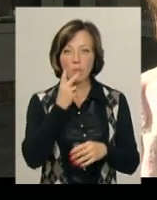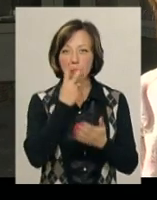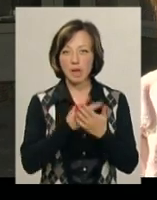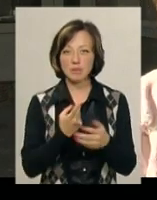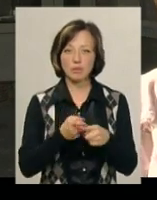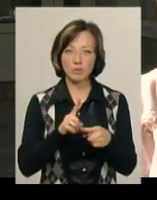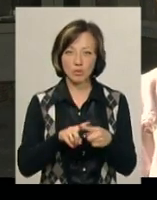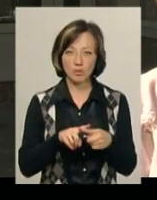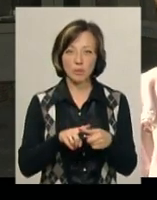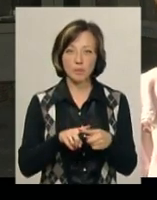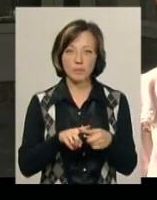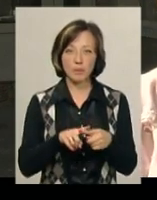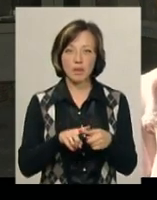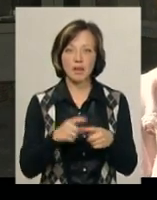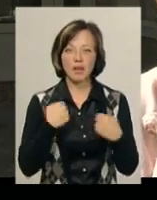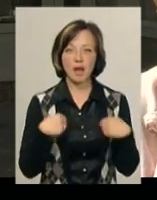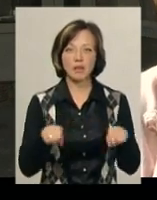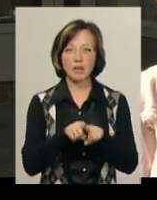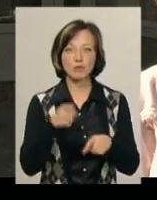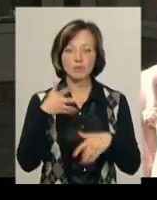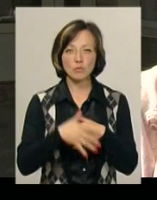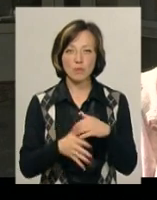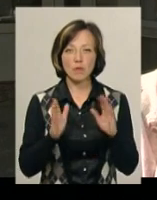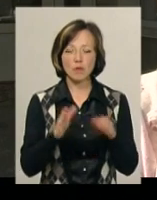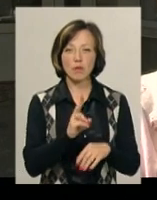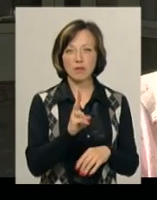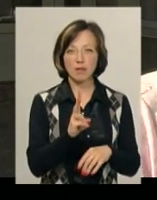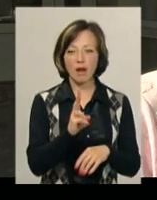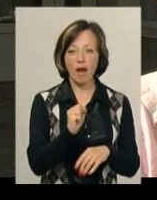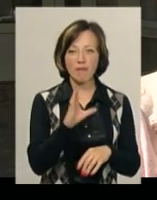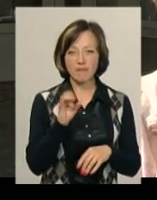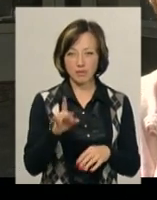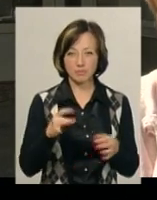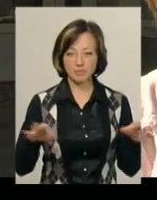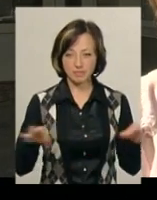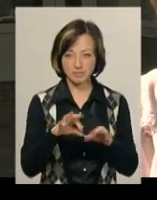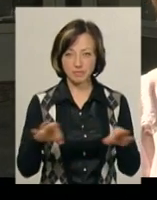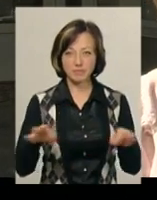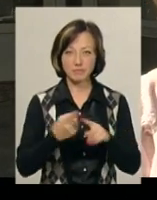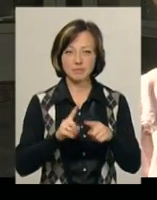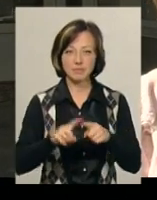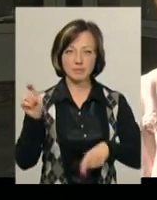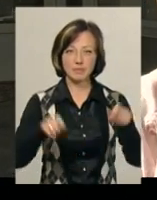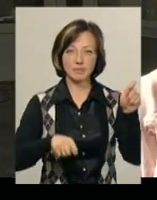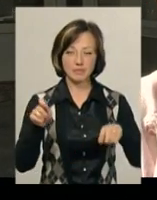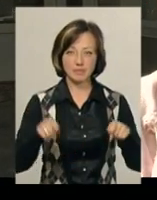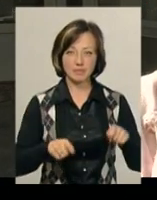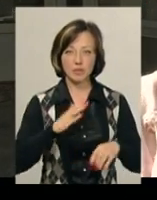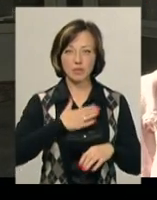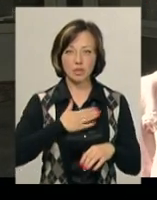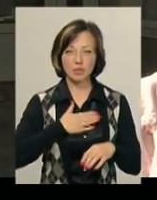Тому, звичайно, я так зрозуміла, що будуть і кавери, тому запрошують і роблять у вигляді джем-сейшена для